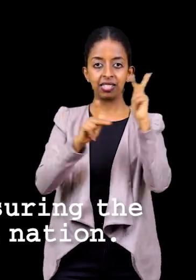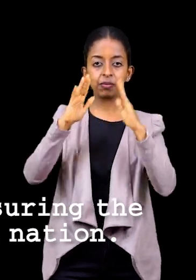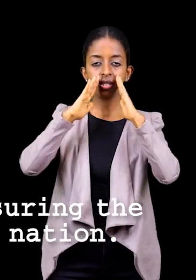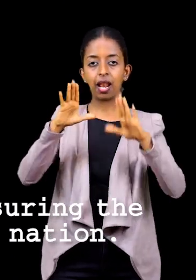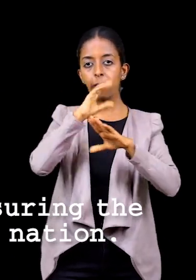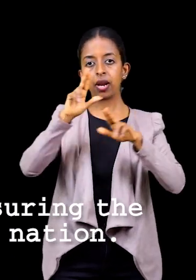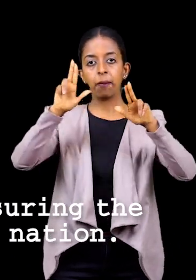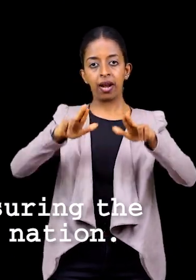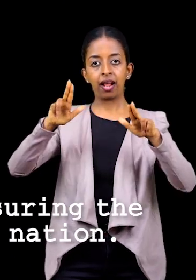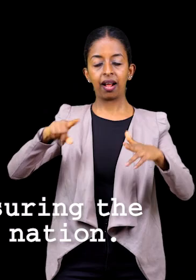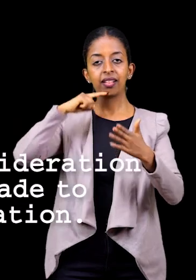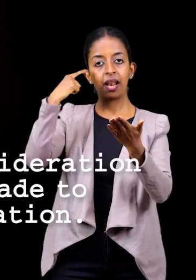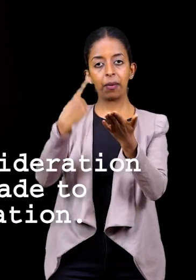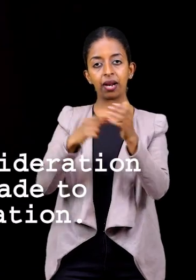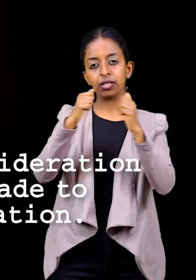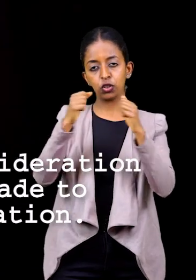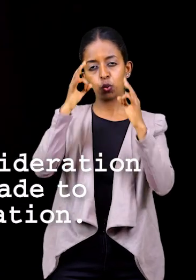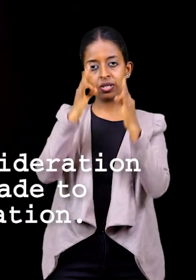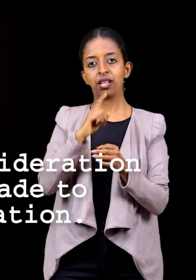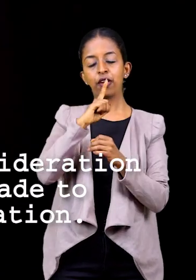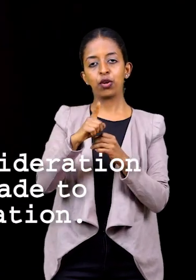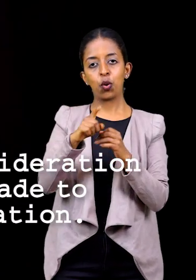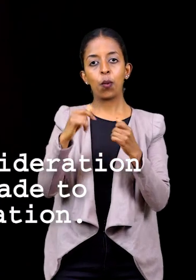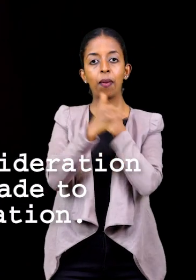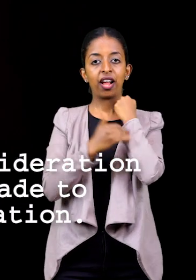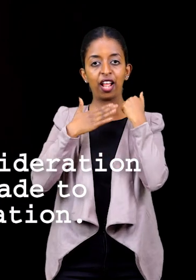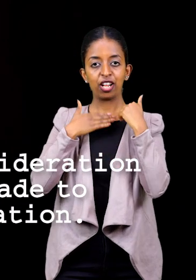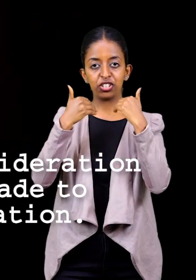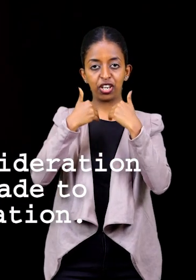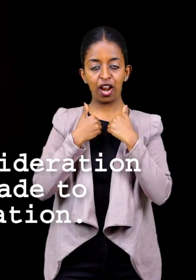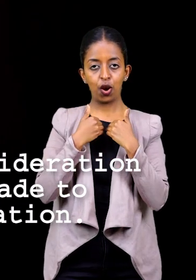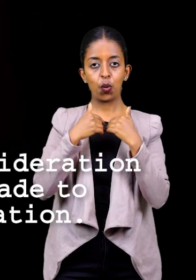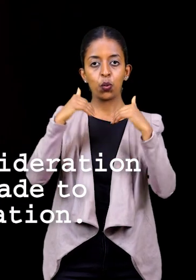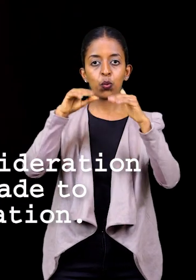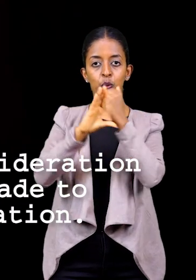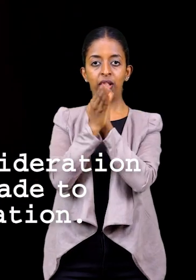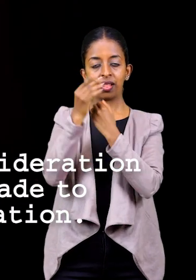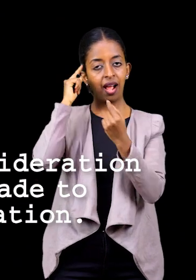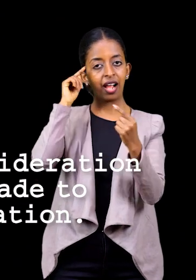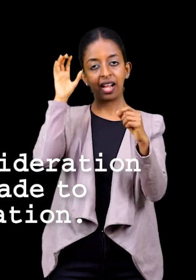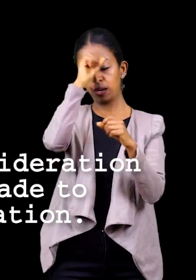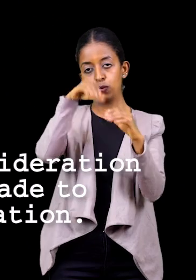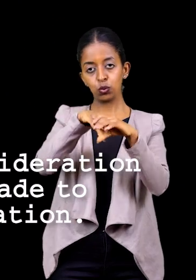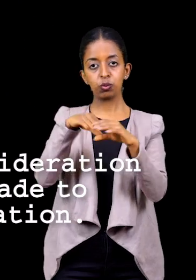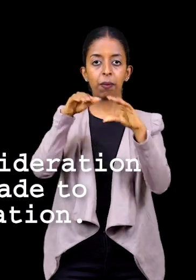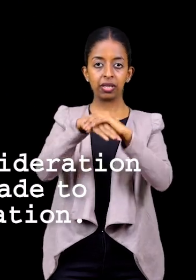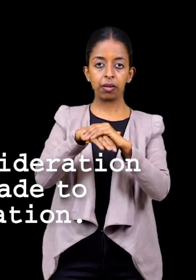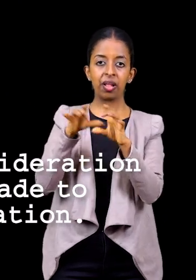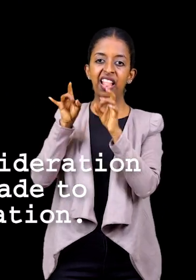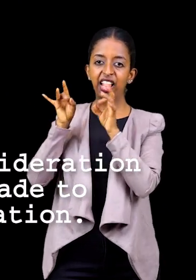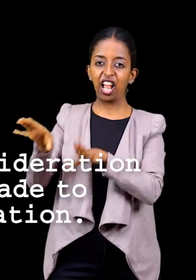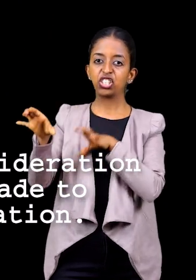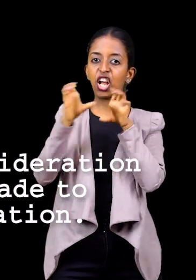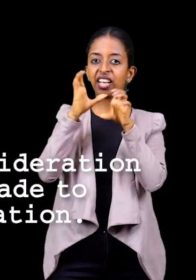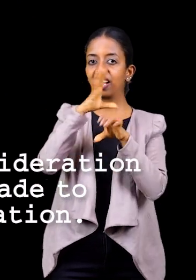mirkaneessuuf dara murteessaadha. Haala qabatamaa biyyi keenya keessa jirtu tilmaama keessa galchuudhaan dubbii